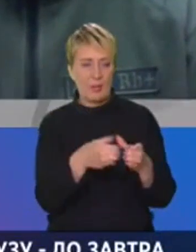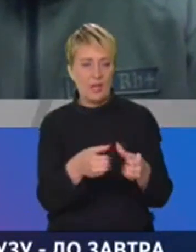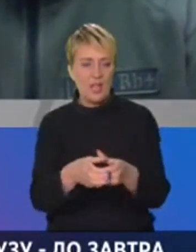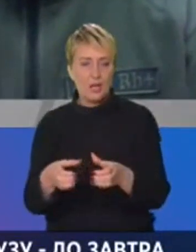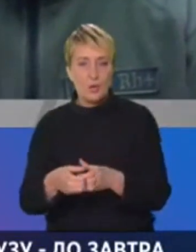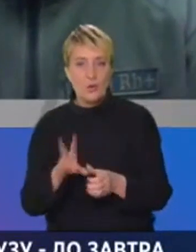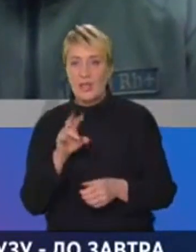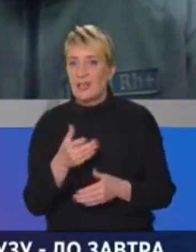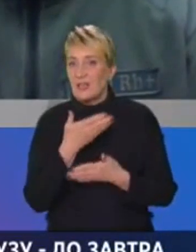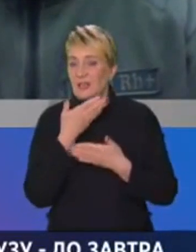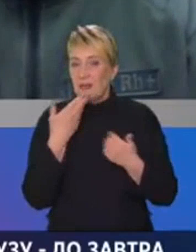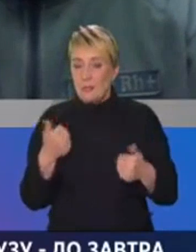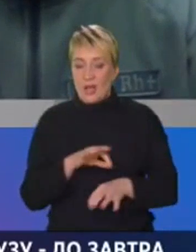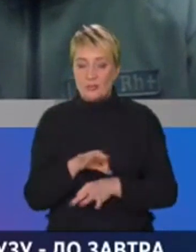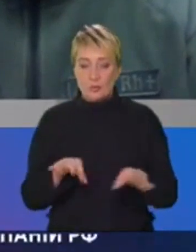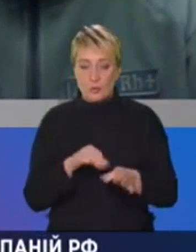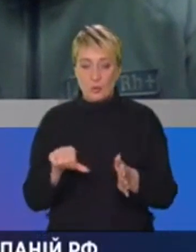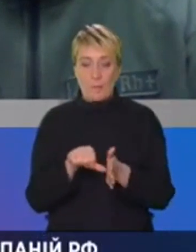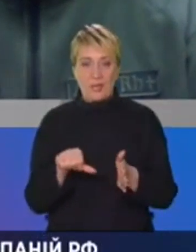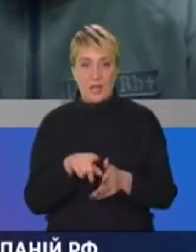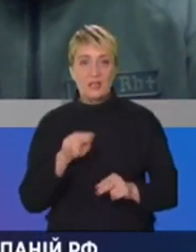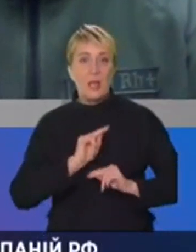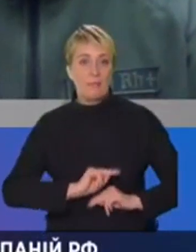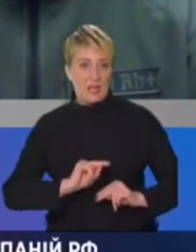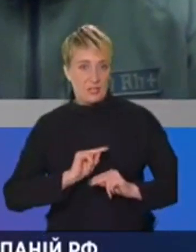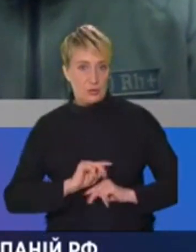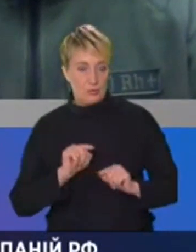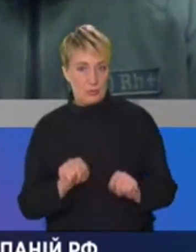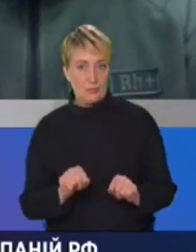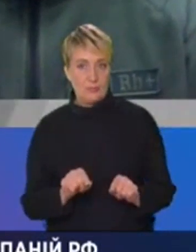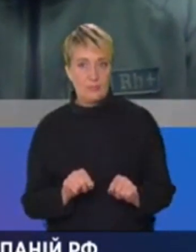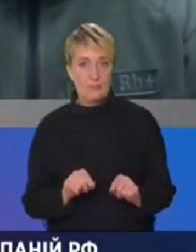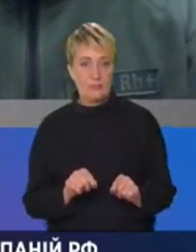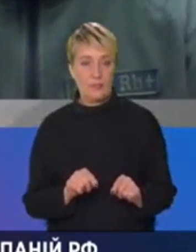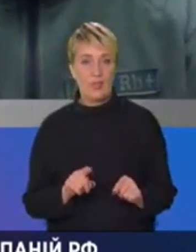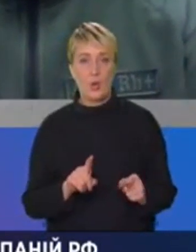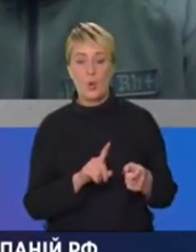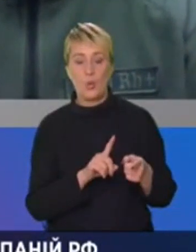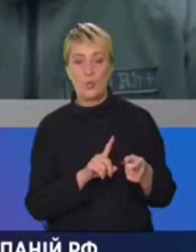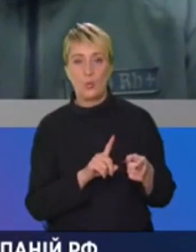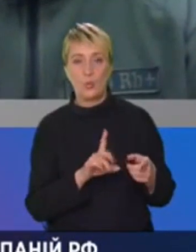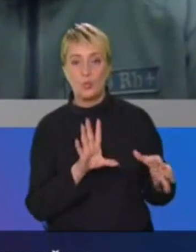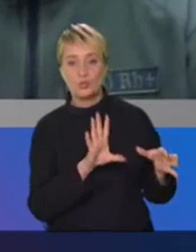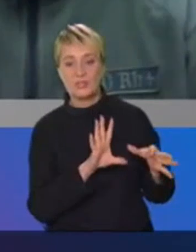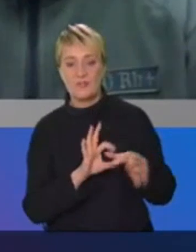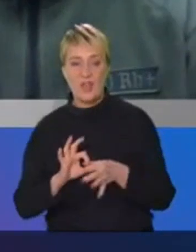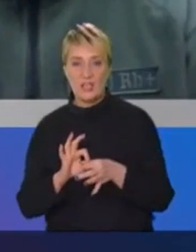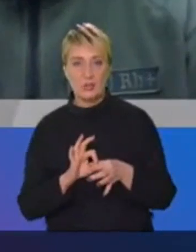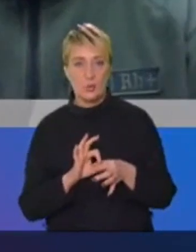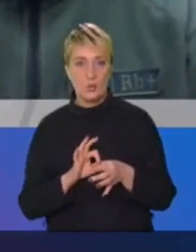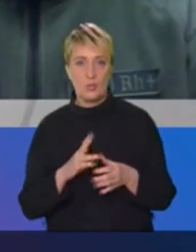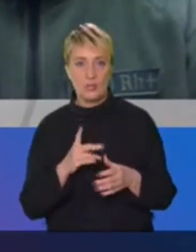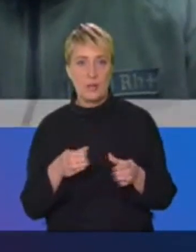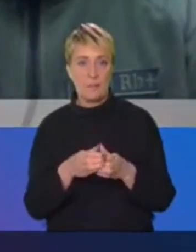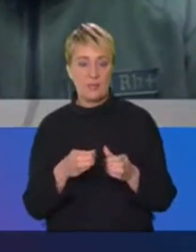є в структурі бригади, але працюють, скажімо, у зв'язку з бригадою. Потрібно розуміти, що